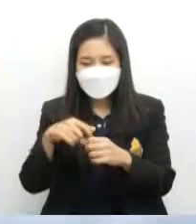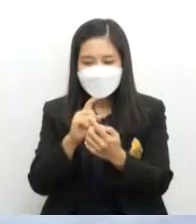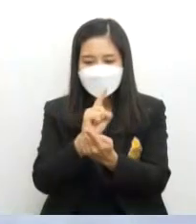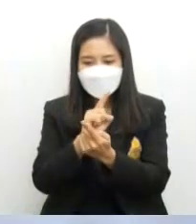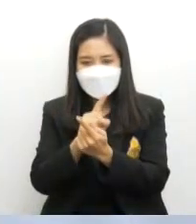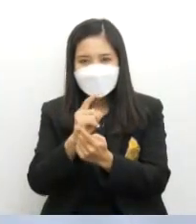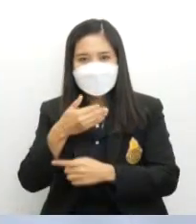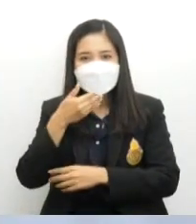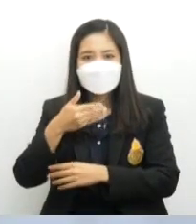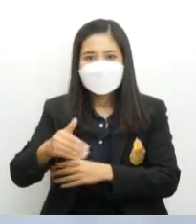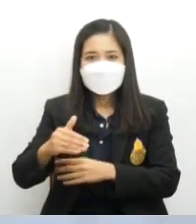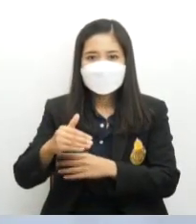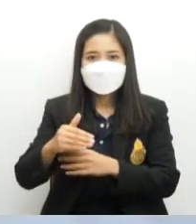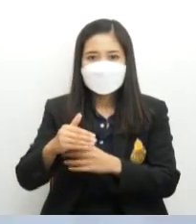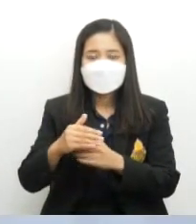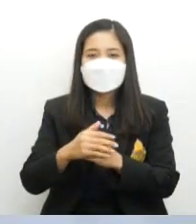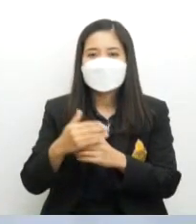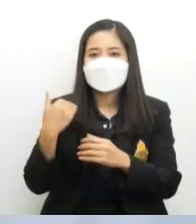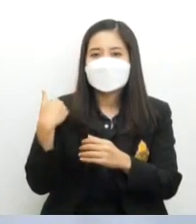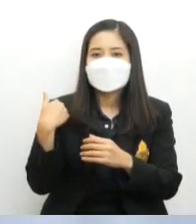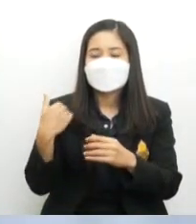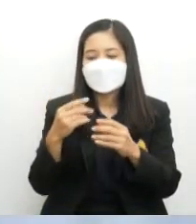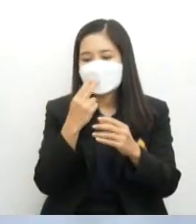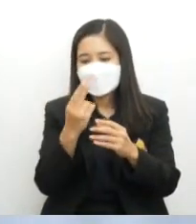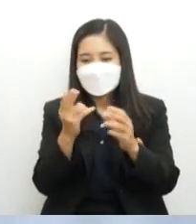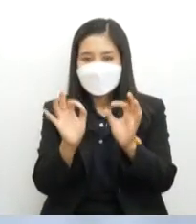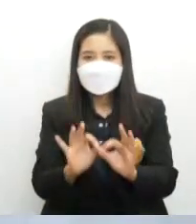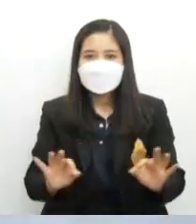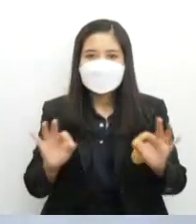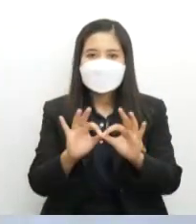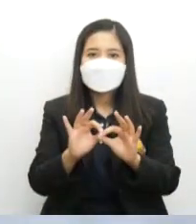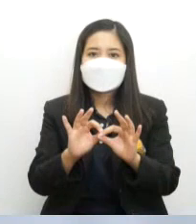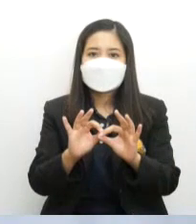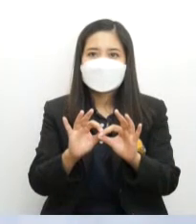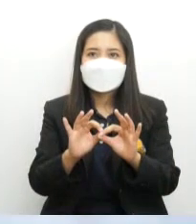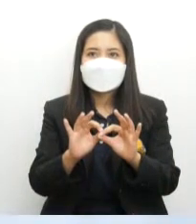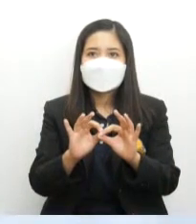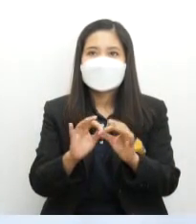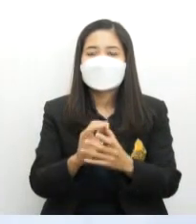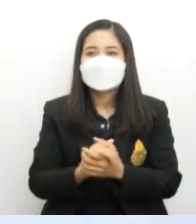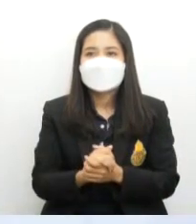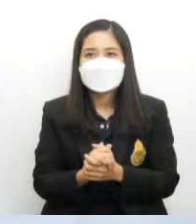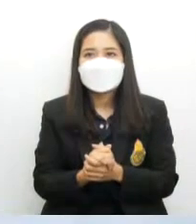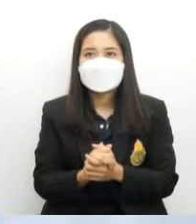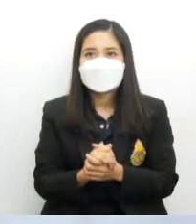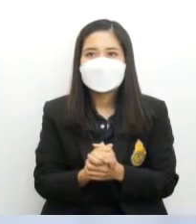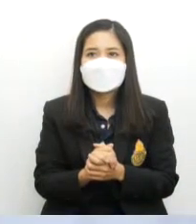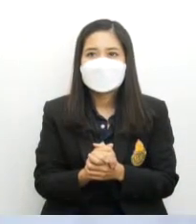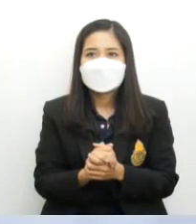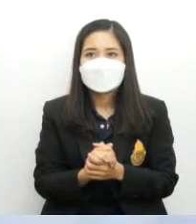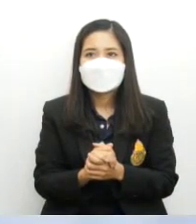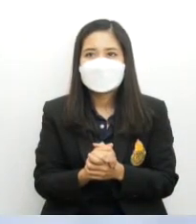ปในวันข้างหน้าเพื่อเป็นบุคลากรที่มีความสำคัญของชาตินั้นต้องอาศัยทั้ง